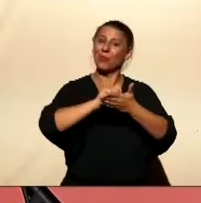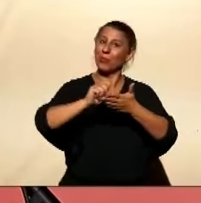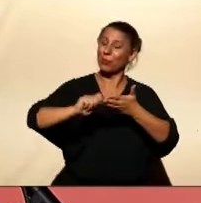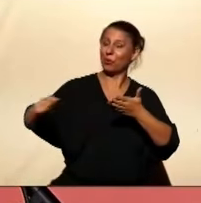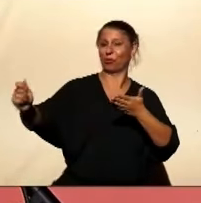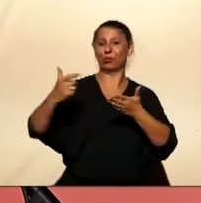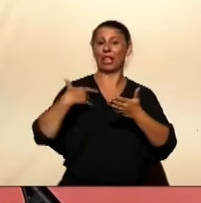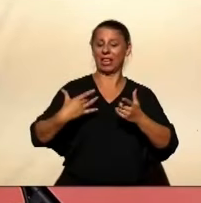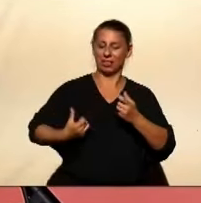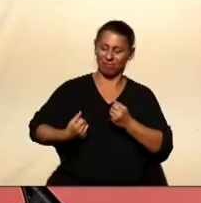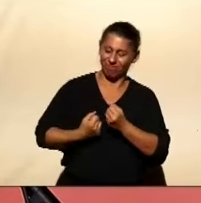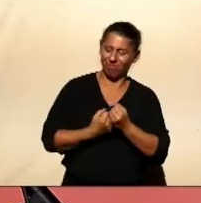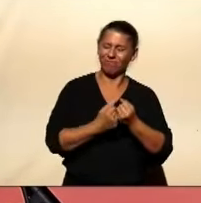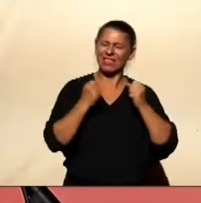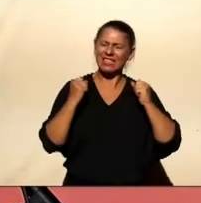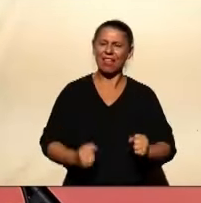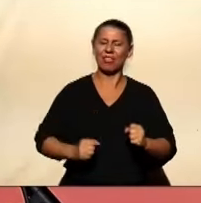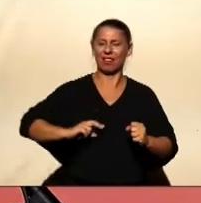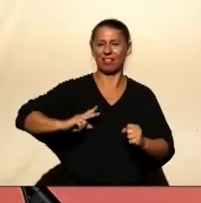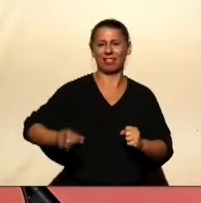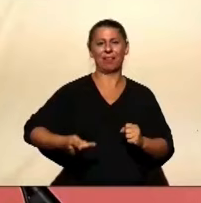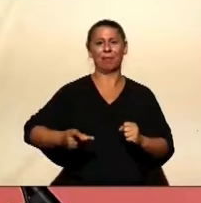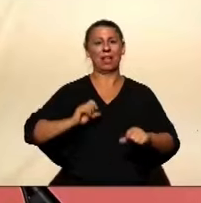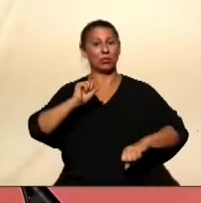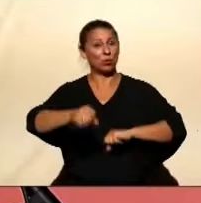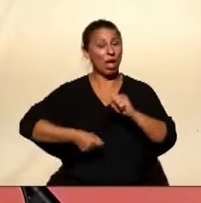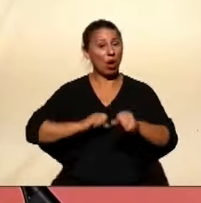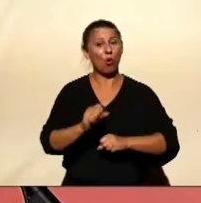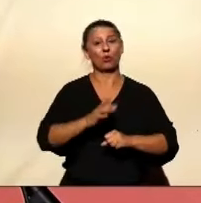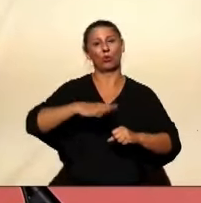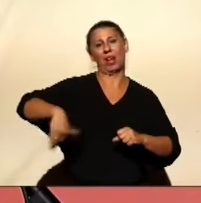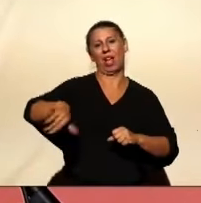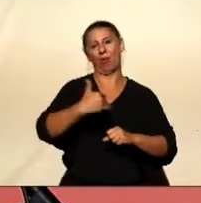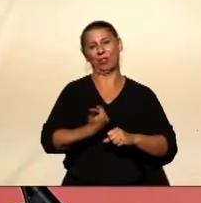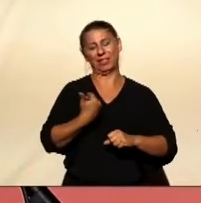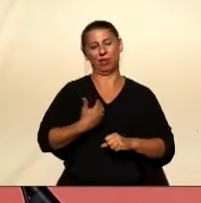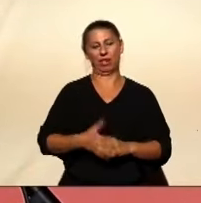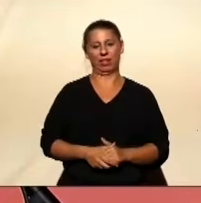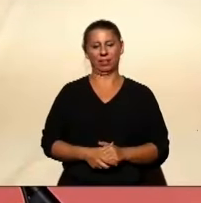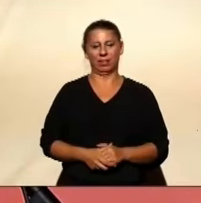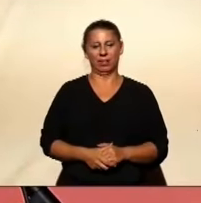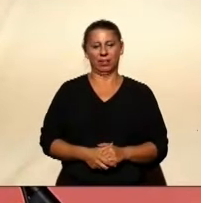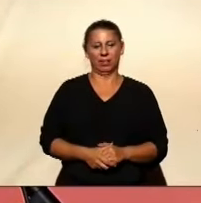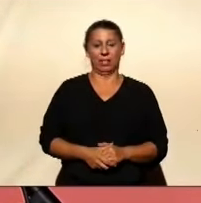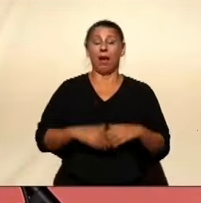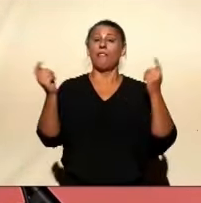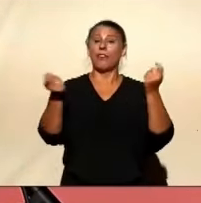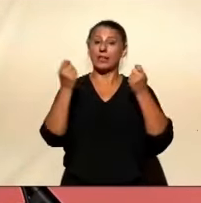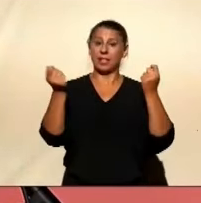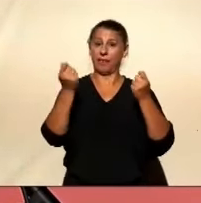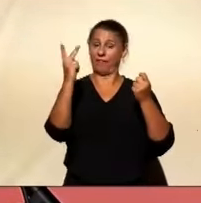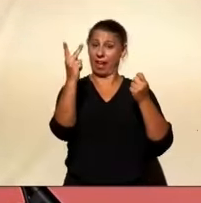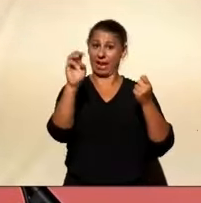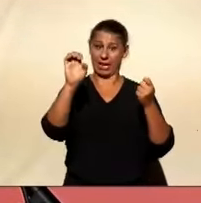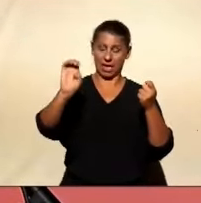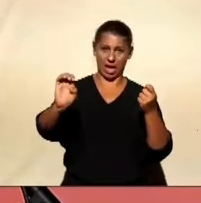σταθεί σταθερά στο πλάι των αγώνων του λαού και της νεολαίας. Το φεστιβάλ της ΚΝΕ και